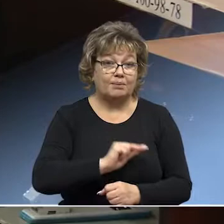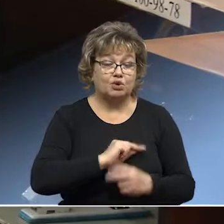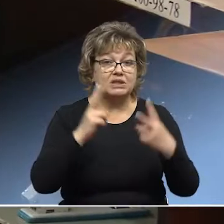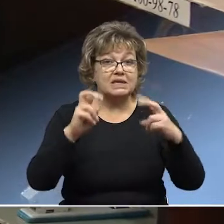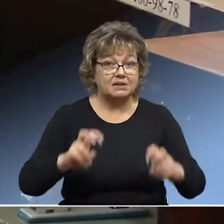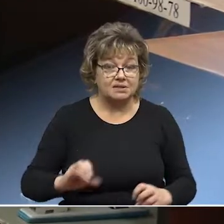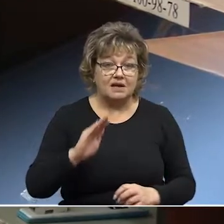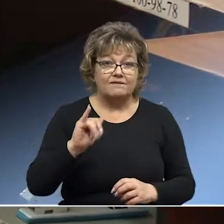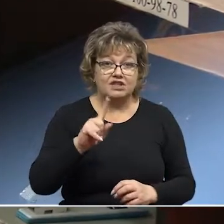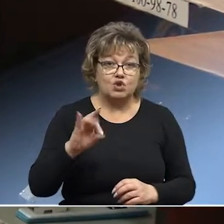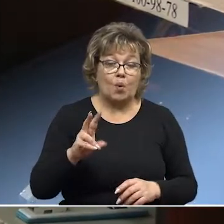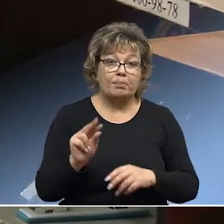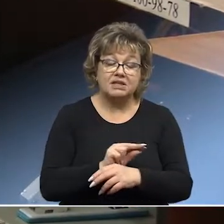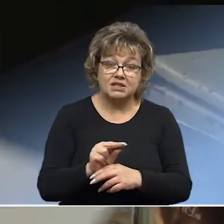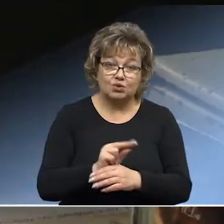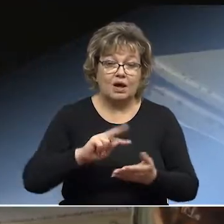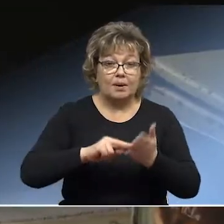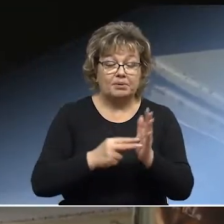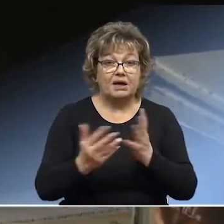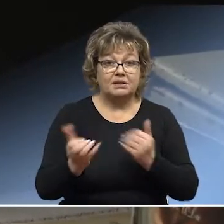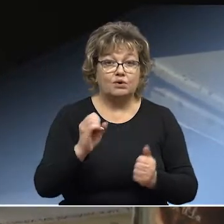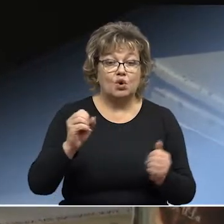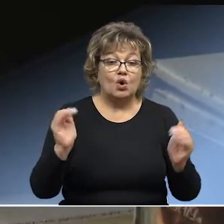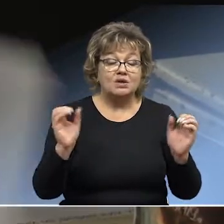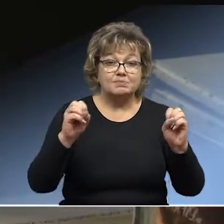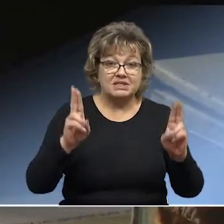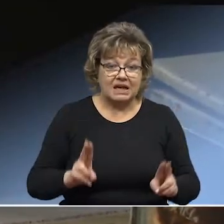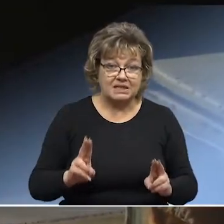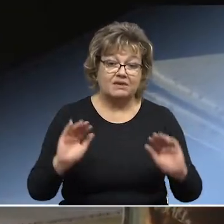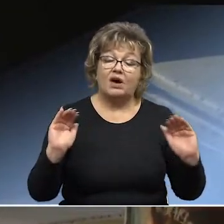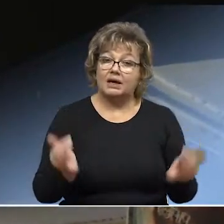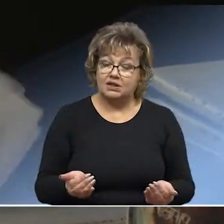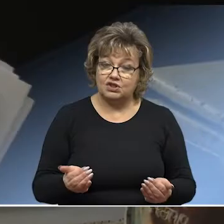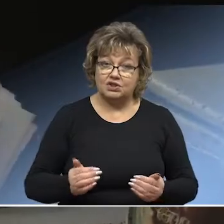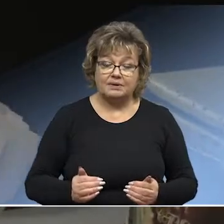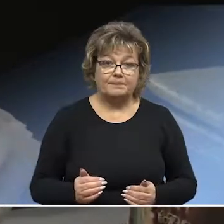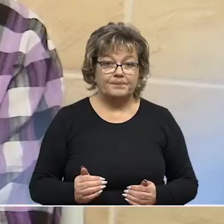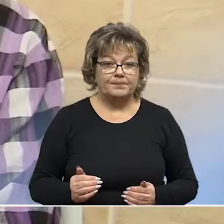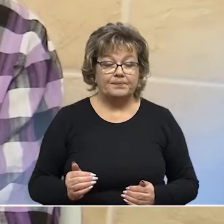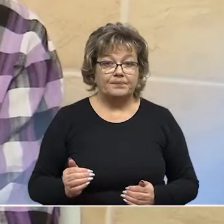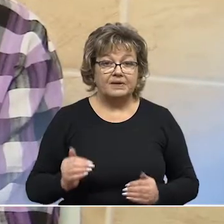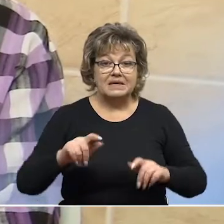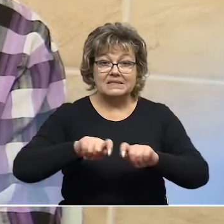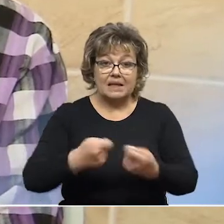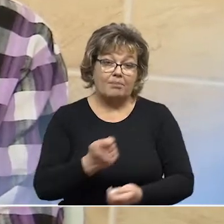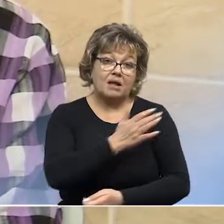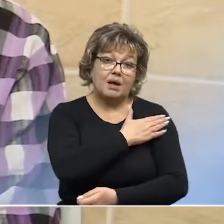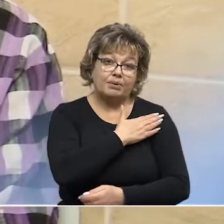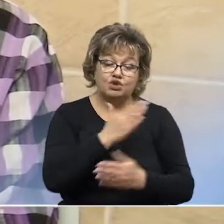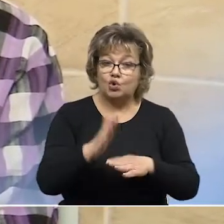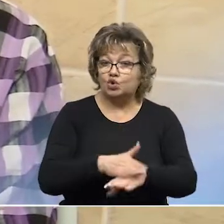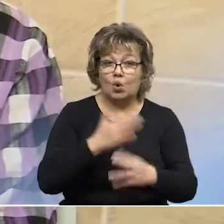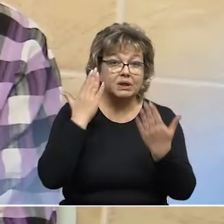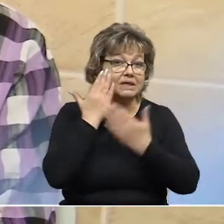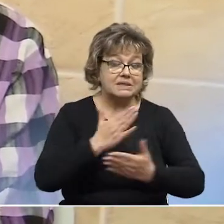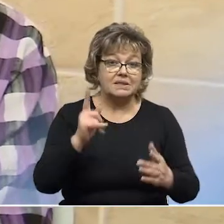работа диагностических и физиопроцедур. Плановый прием узких специалистов максимально ограничен. Сломала плечо и долго